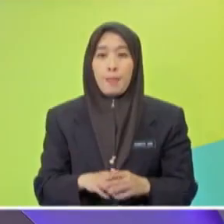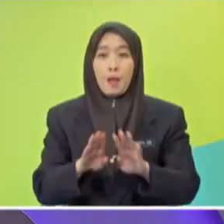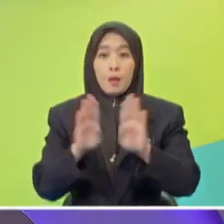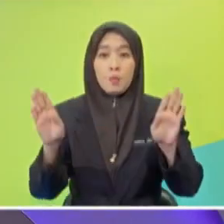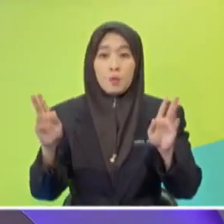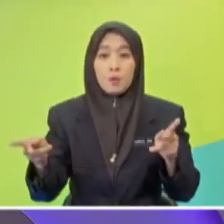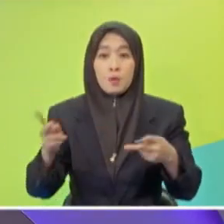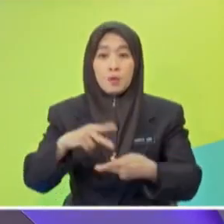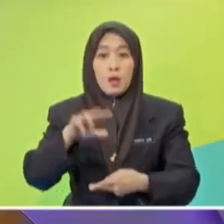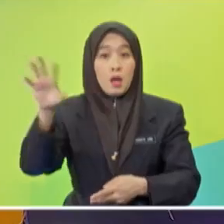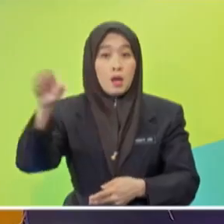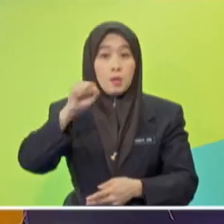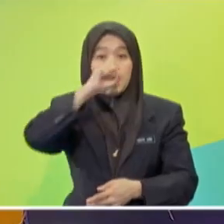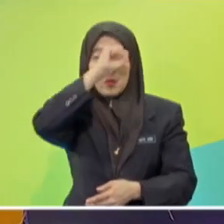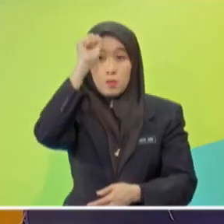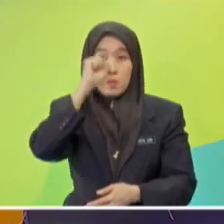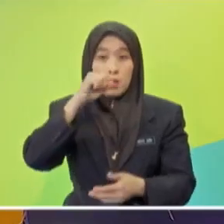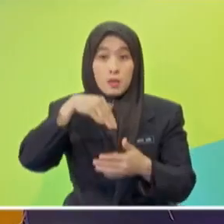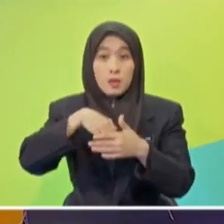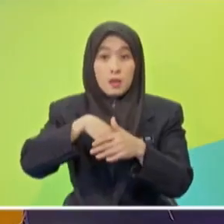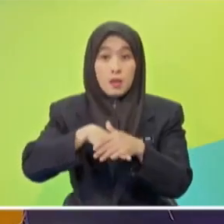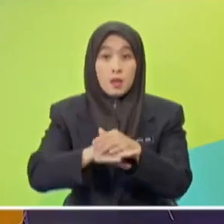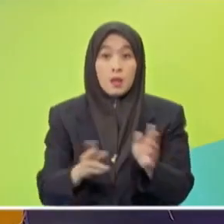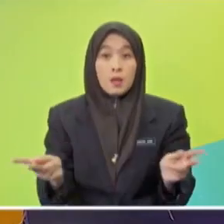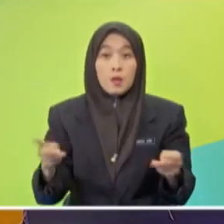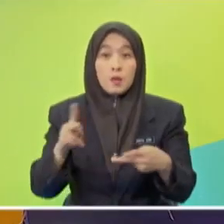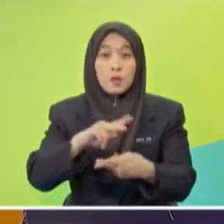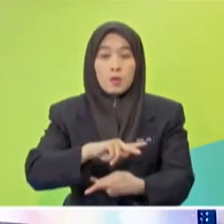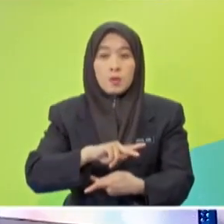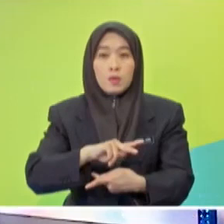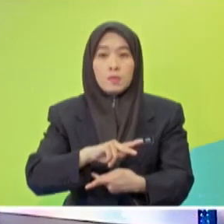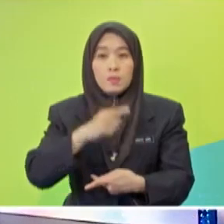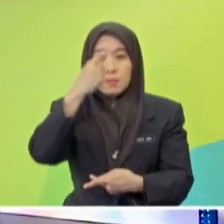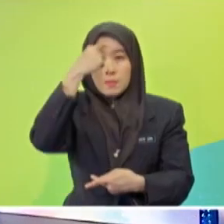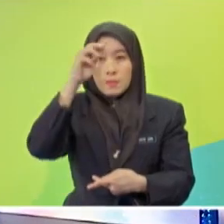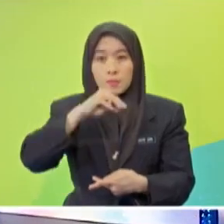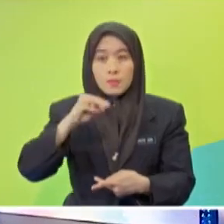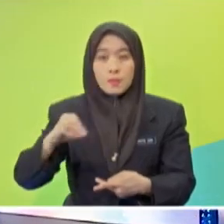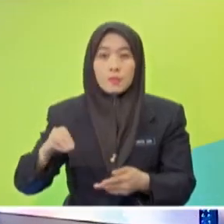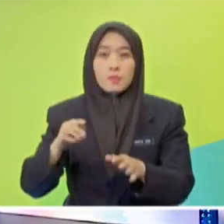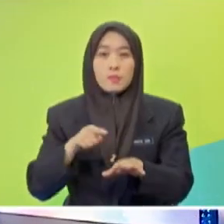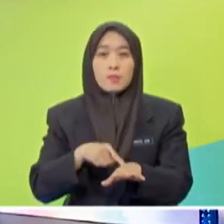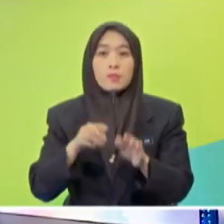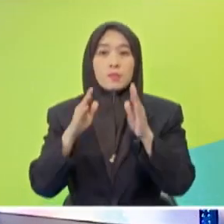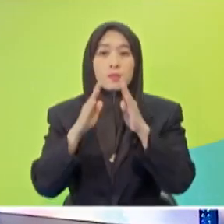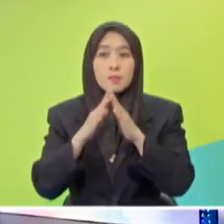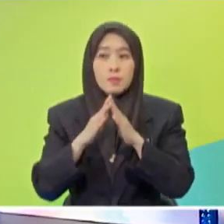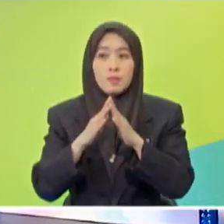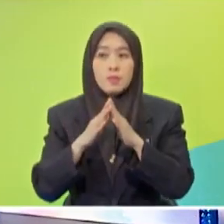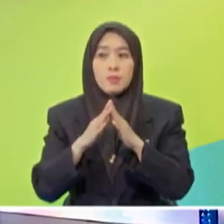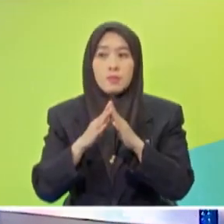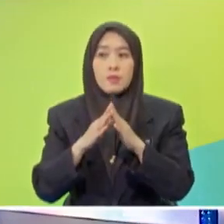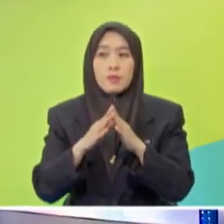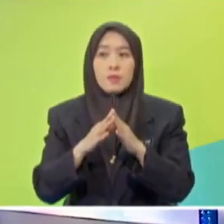tuh udah ambilkan soal dan di dalamnya Baiklah saya akan bukakan murid-murid di rumah dan juga murid-murid digugami